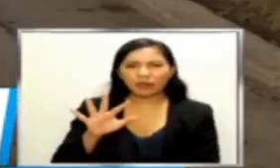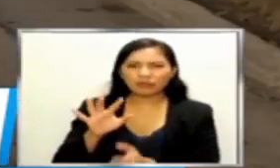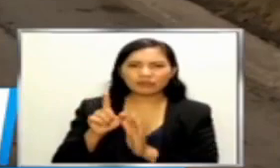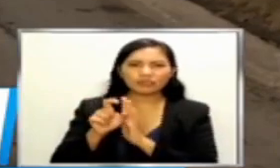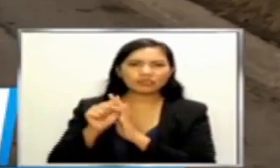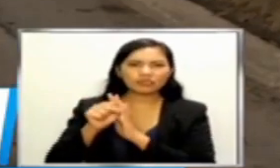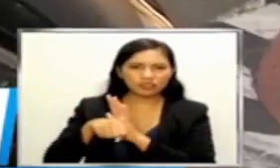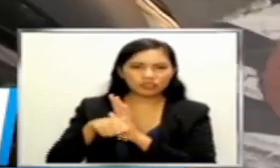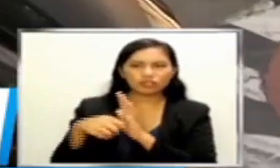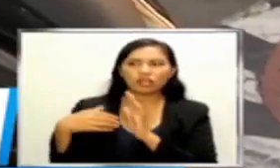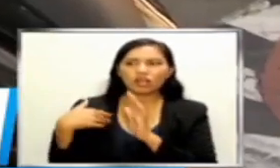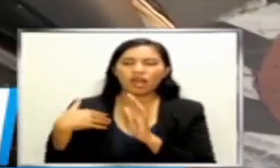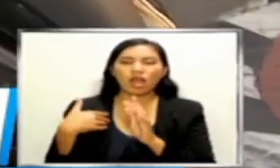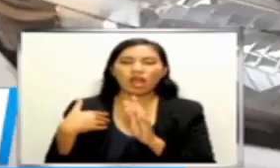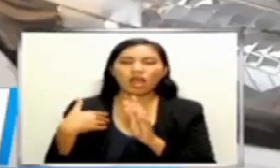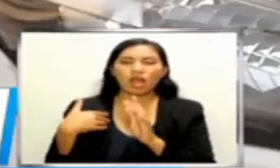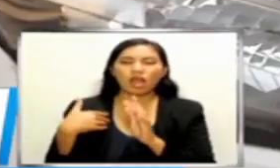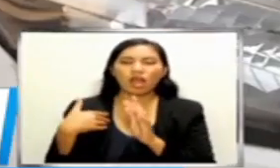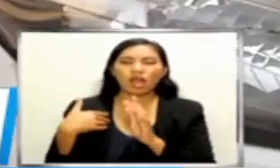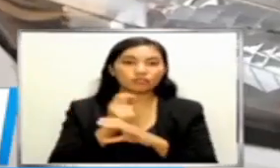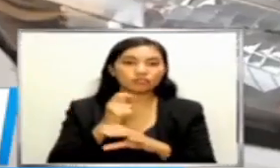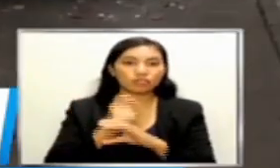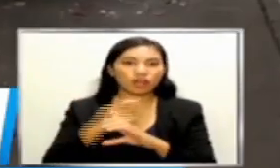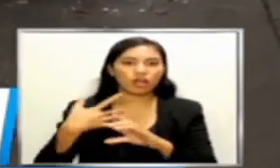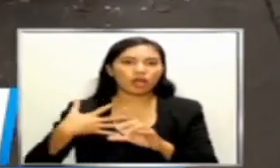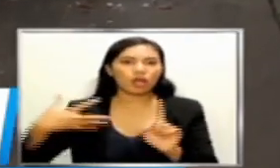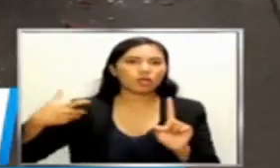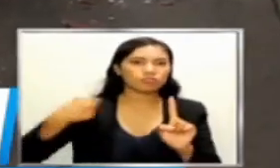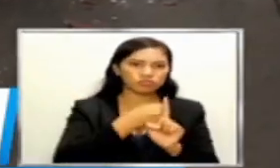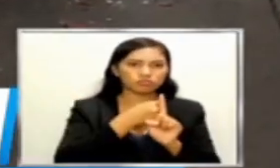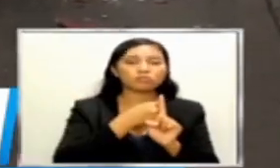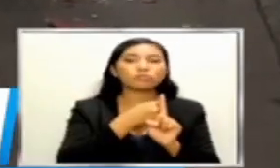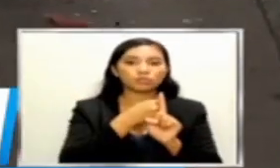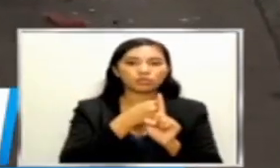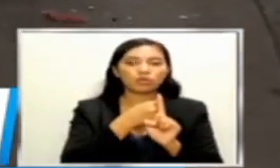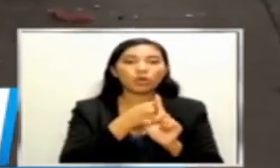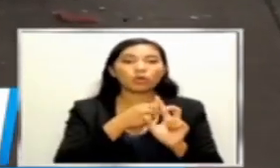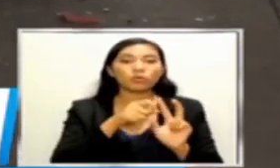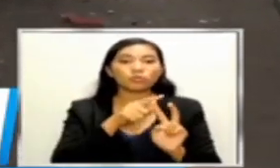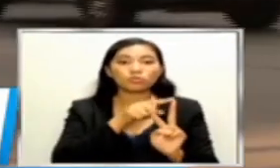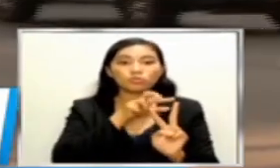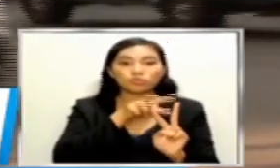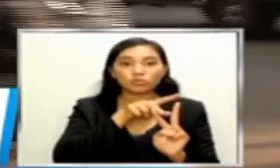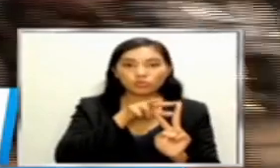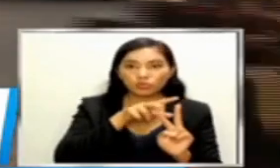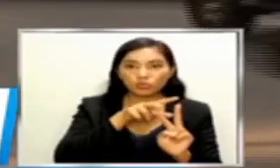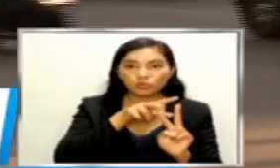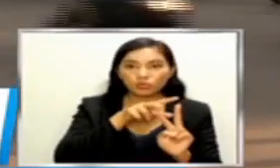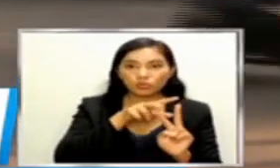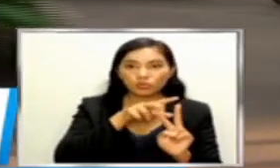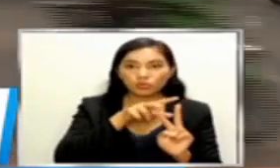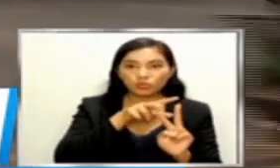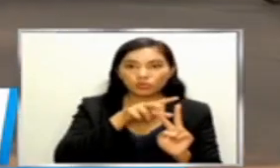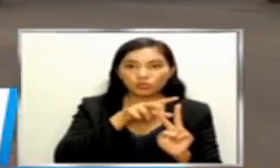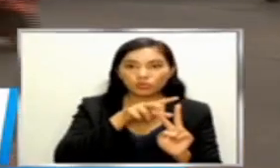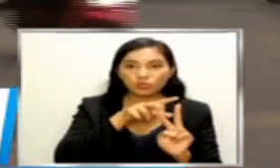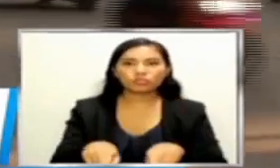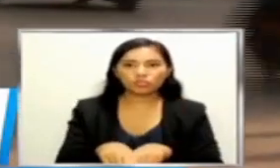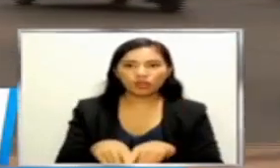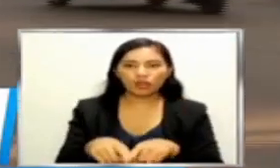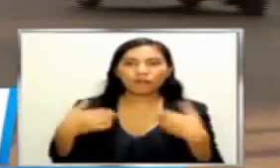truck. Dalawang motorsiklo, dalawang taxi at isang kotse ang binangga umano ng truck. Kwento ng iba pang mga